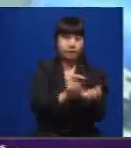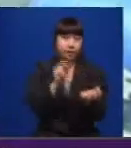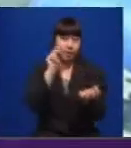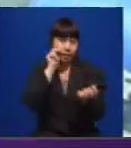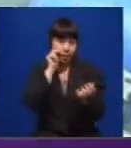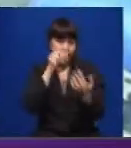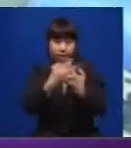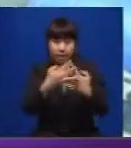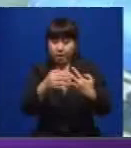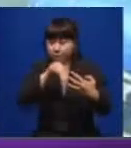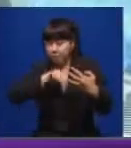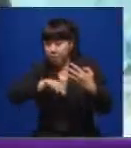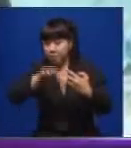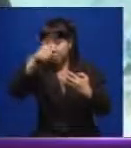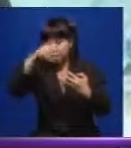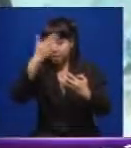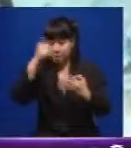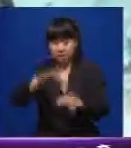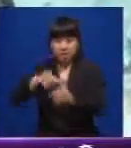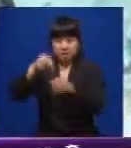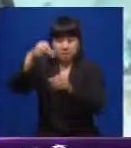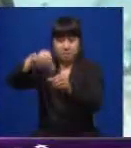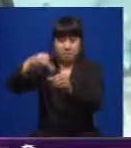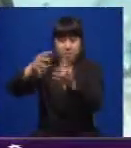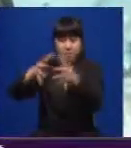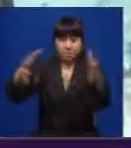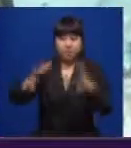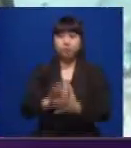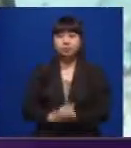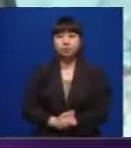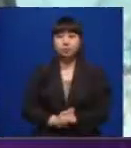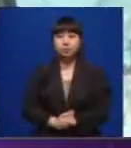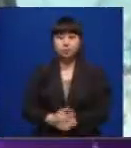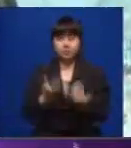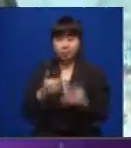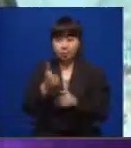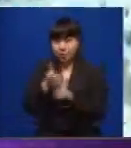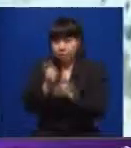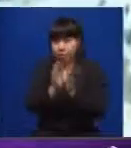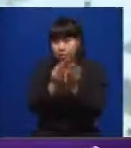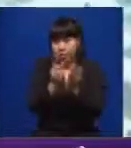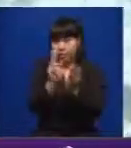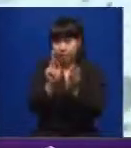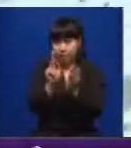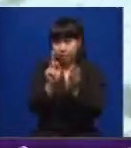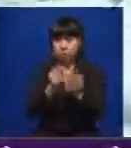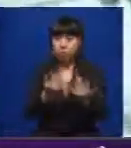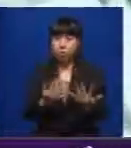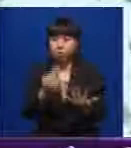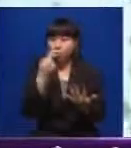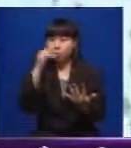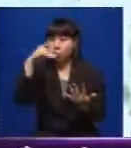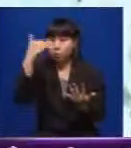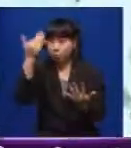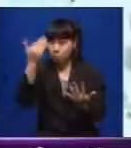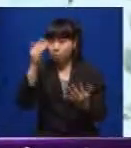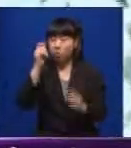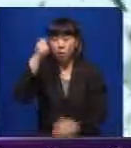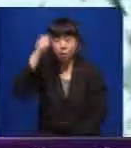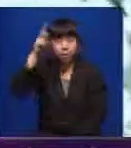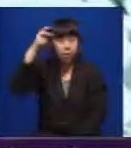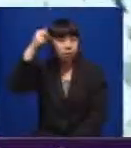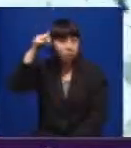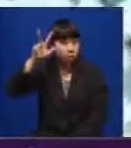ระบายน้ำออกไปได้เพราะว่ามีคราบน้ำมันรออยู่เป็นจำนวนมากขณะที่ฟาร์มเลี้ยงหอยแมลงภู่ก็ต้องรอดูผลกระทบอีกสักประมาณ